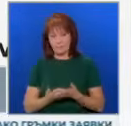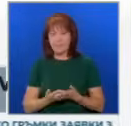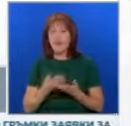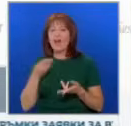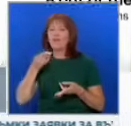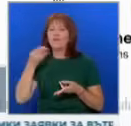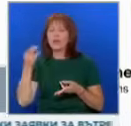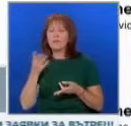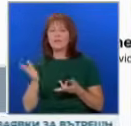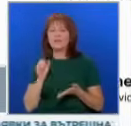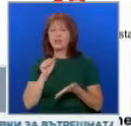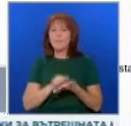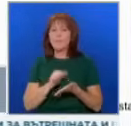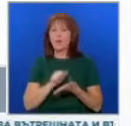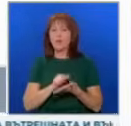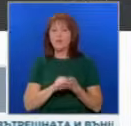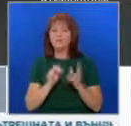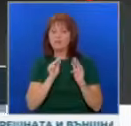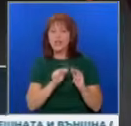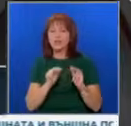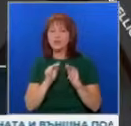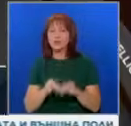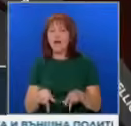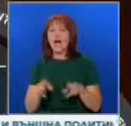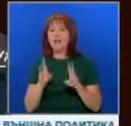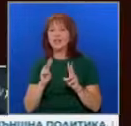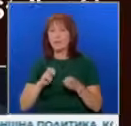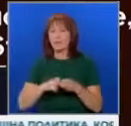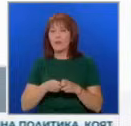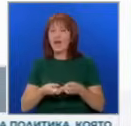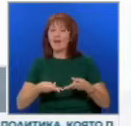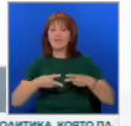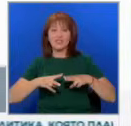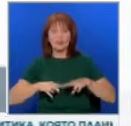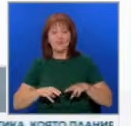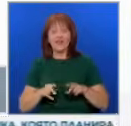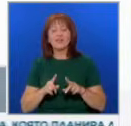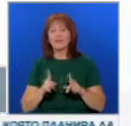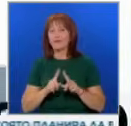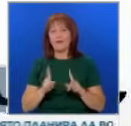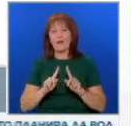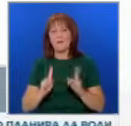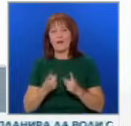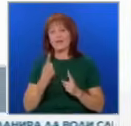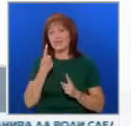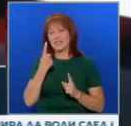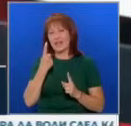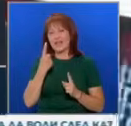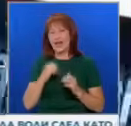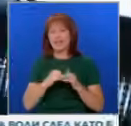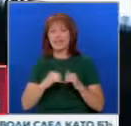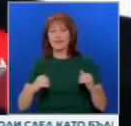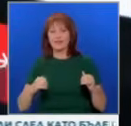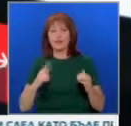и Microsoft вече публикуваха инструкции за решаване на проблема, но възстановяването на мрежите не може да стане с една дистанционна команда